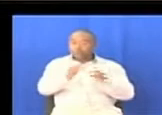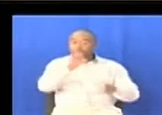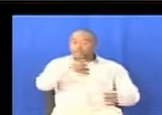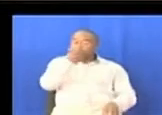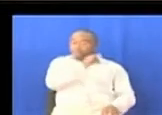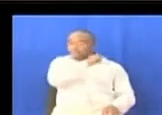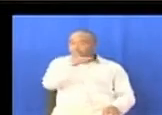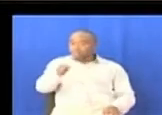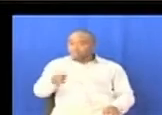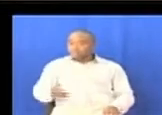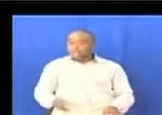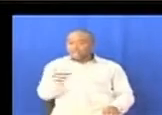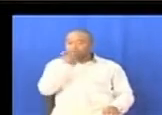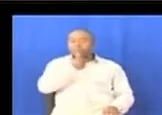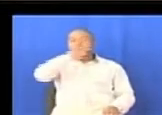wale ameaibika.